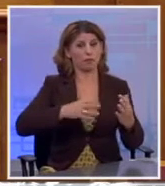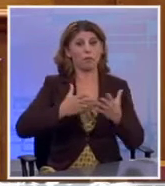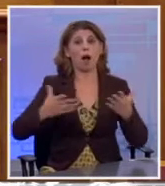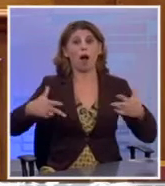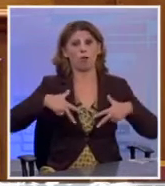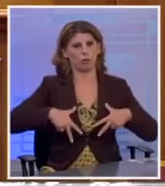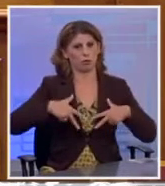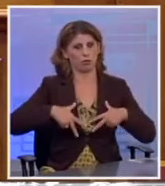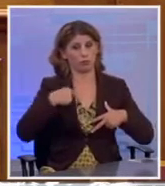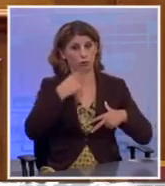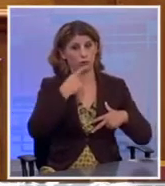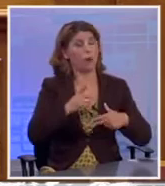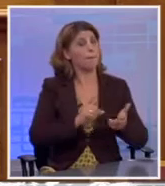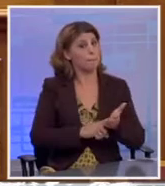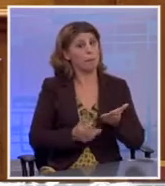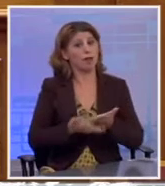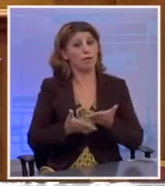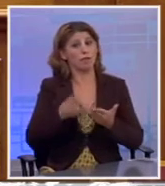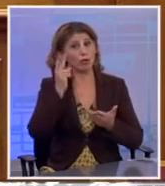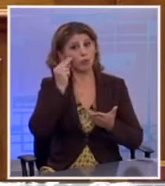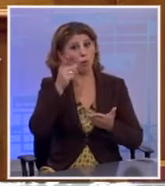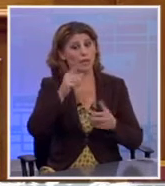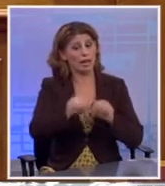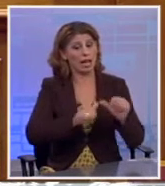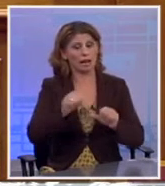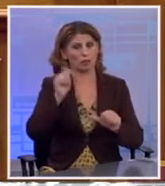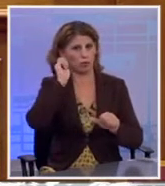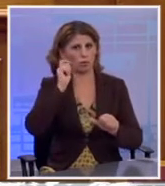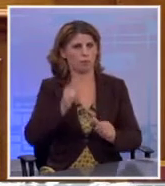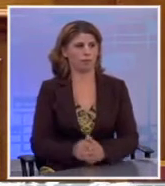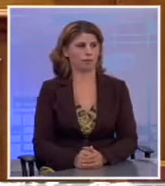είπα πρέπει να βοηθήσετε τα Σκόπια να αλλάξουν όνομα.